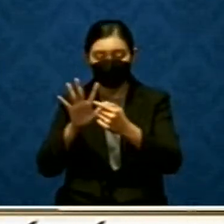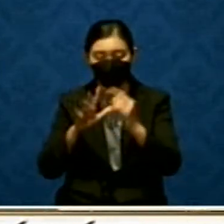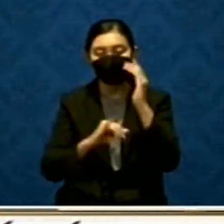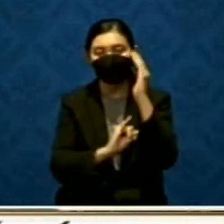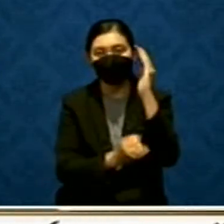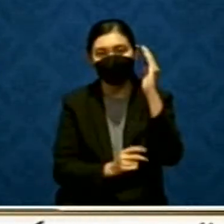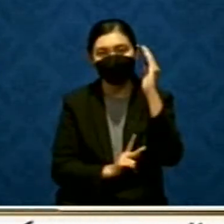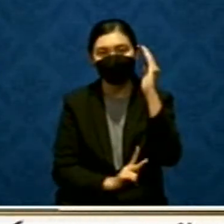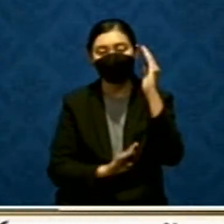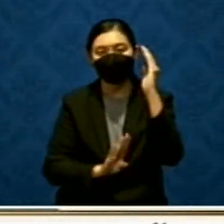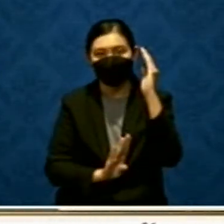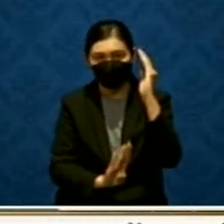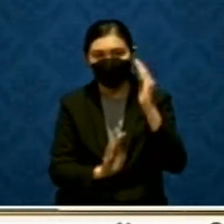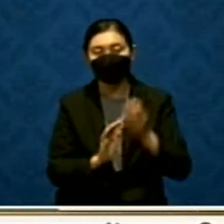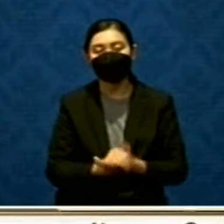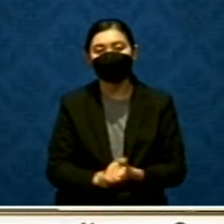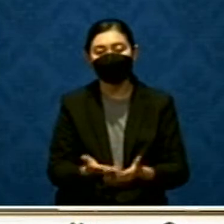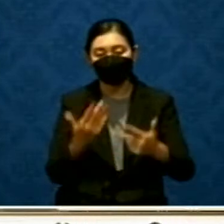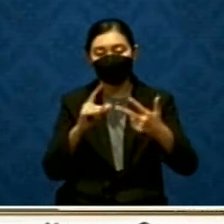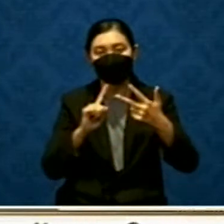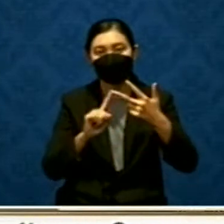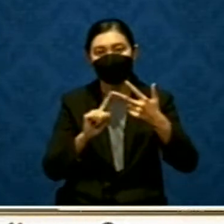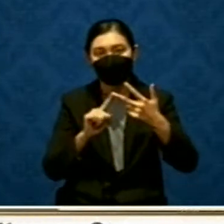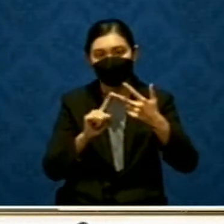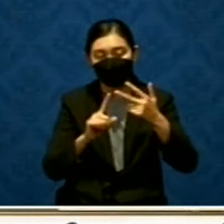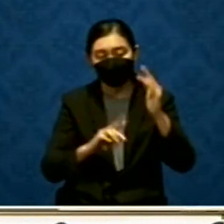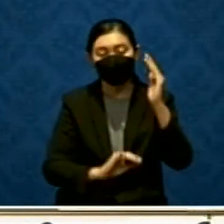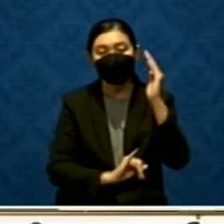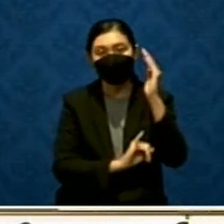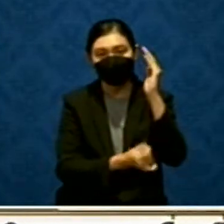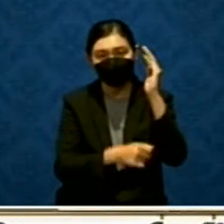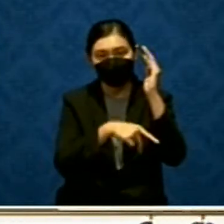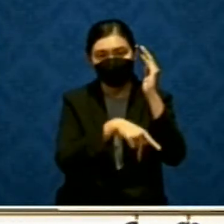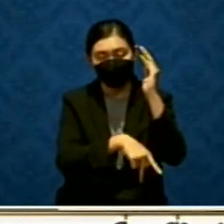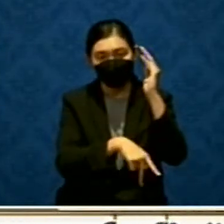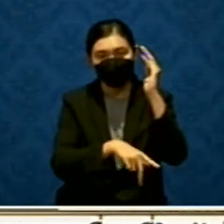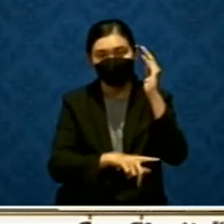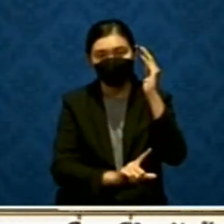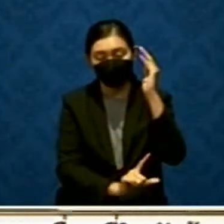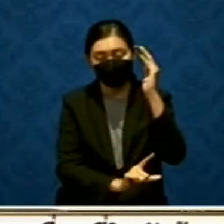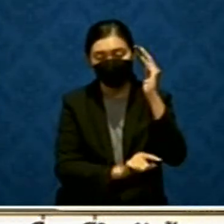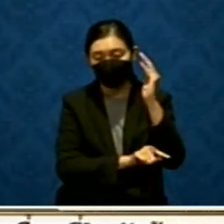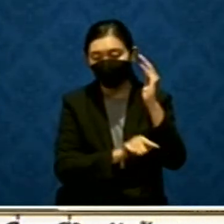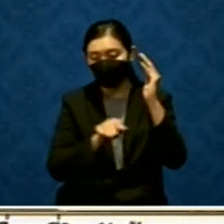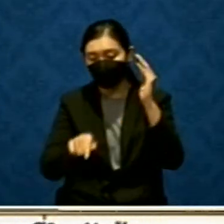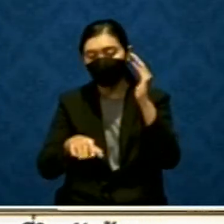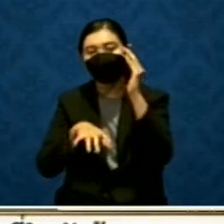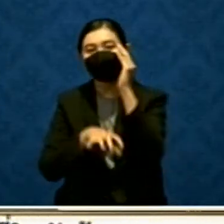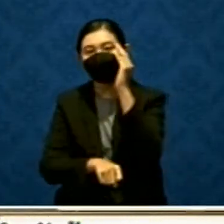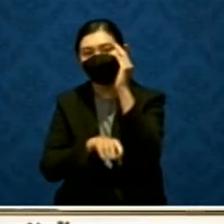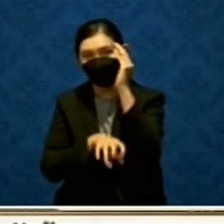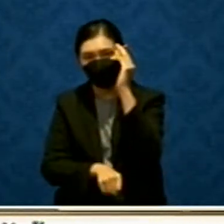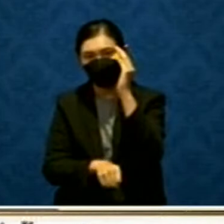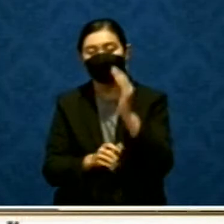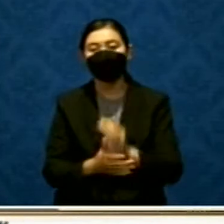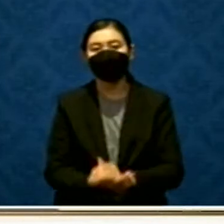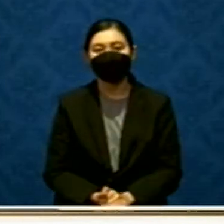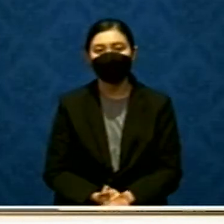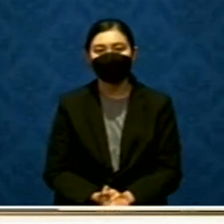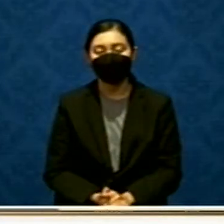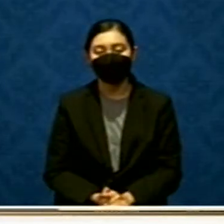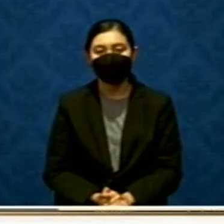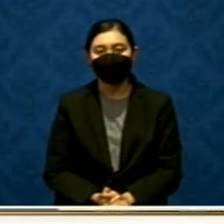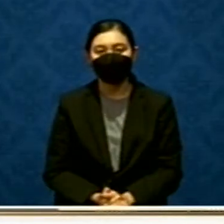สาบสงขลาแห่งที่3จากจังหวัดพัทลุงไปที่เกาะใหญ่นะครับจังหวัดสงขลาซึ่งสิ่งเหล่านี้น